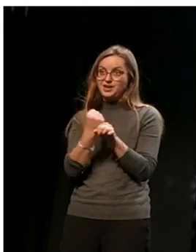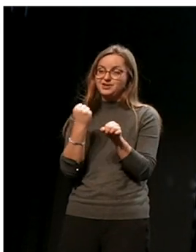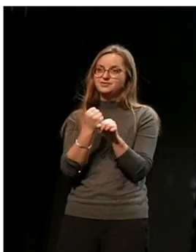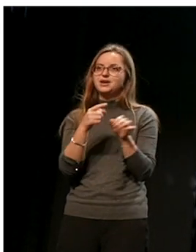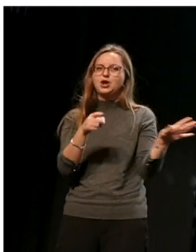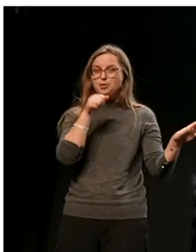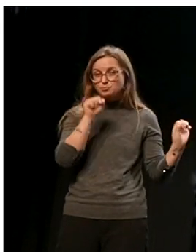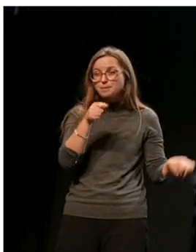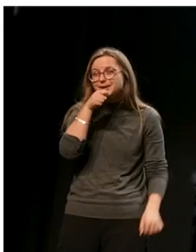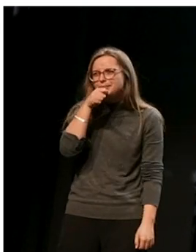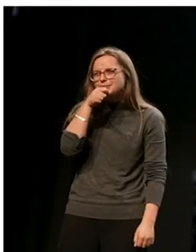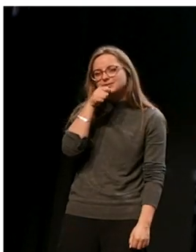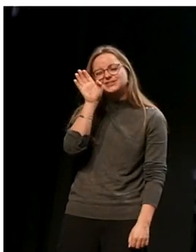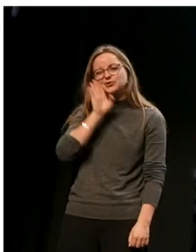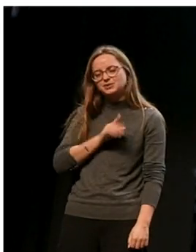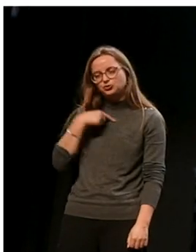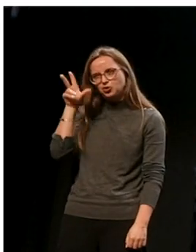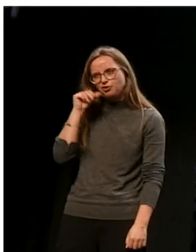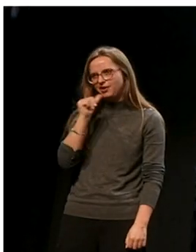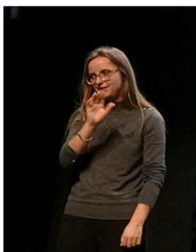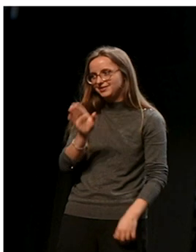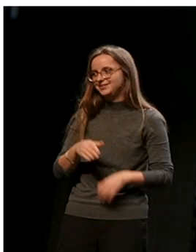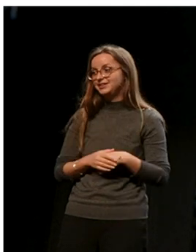Alors, colle ton micro là, c'est parfait. Pardon.